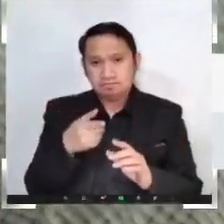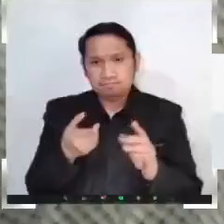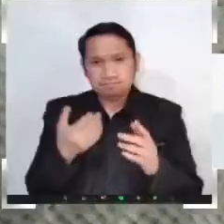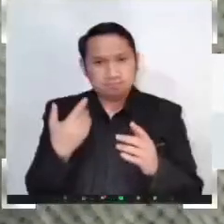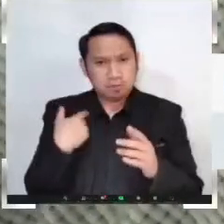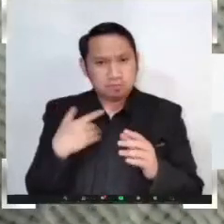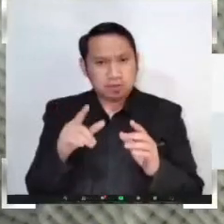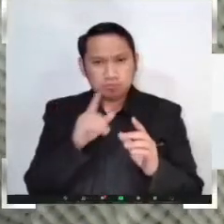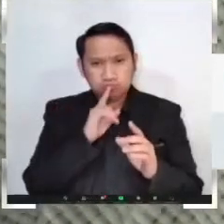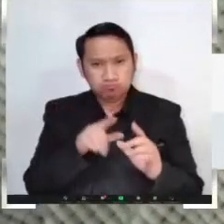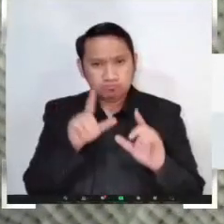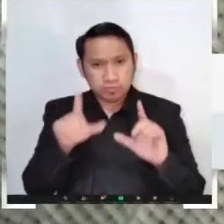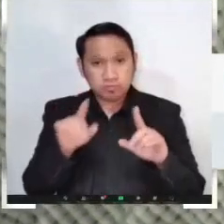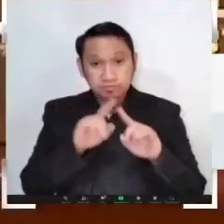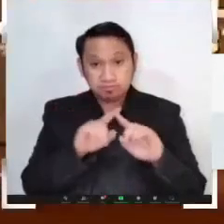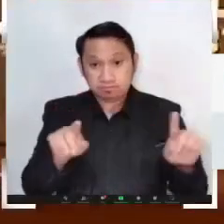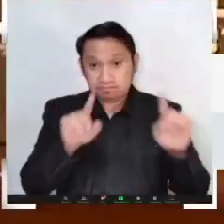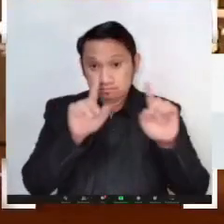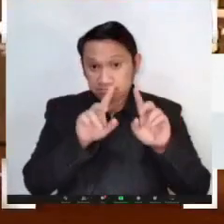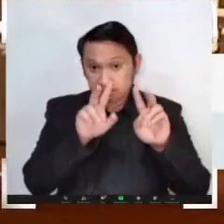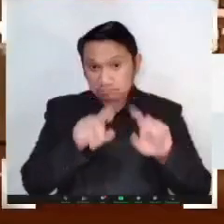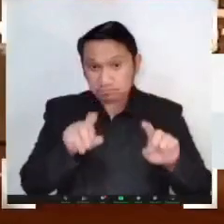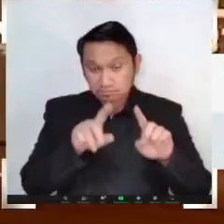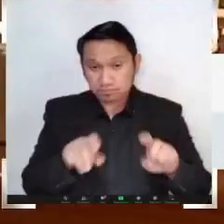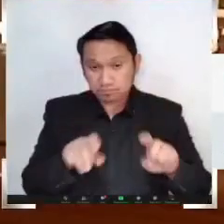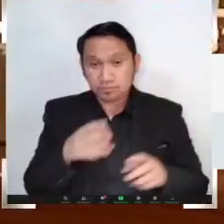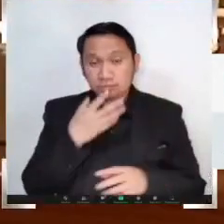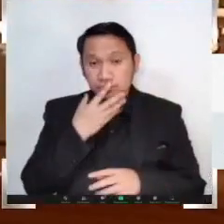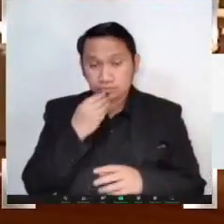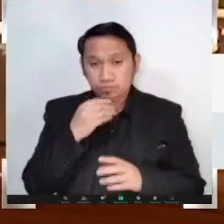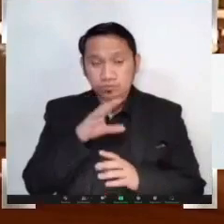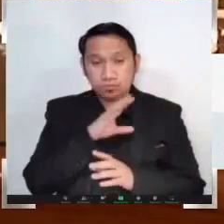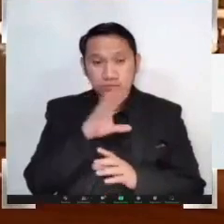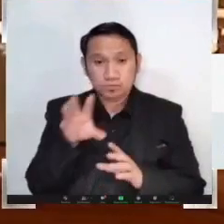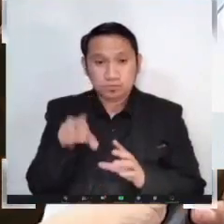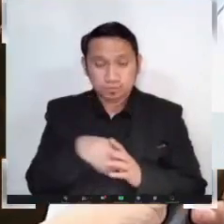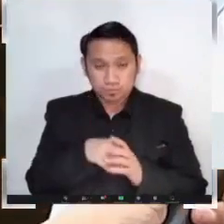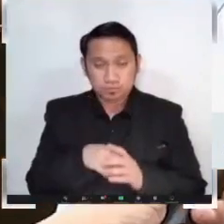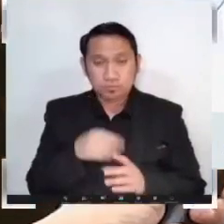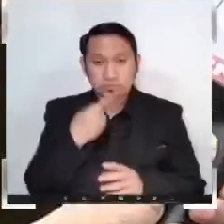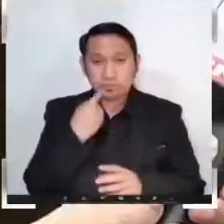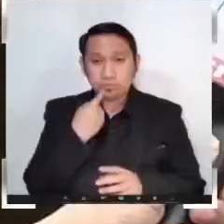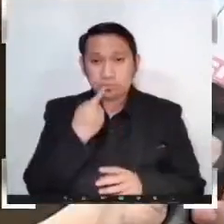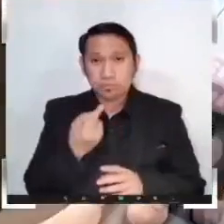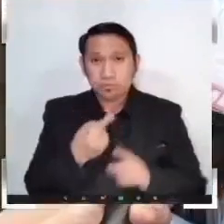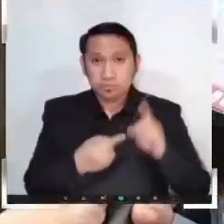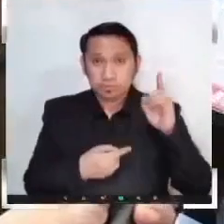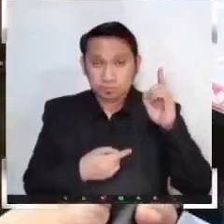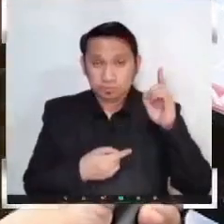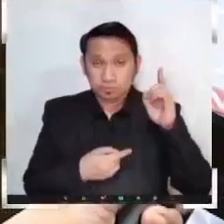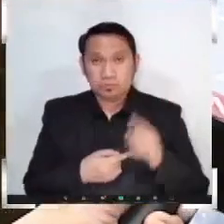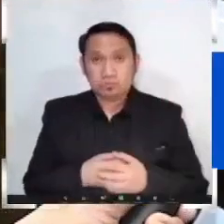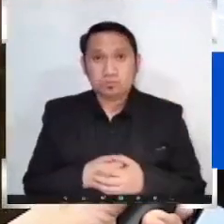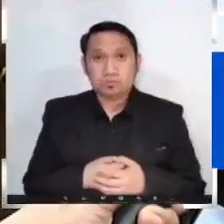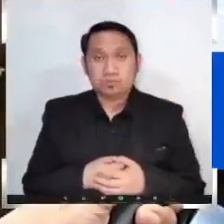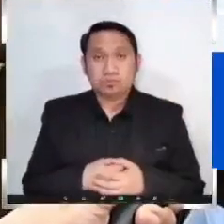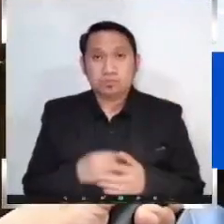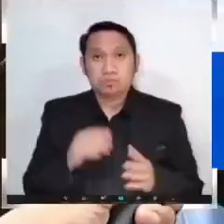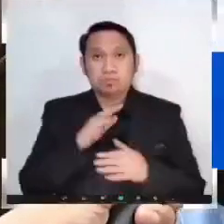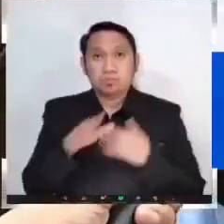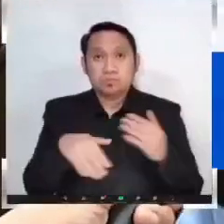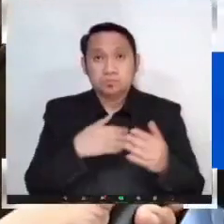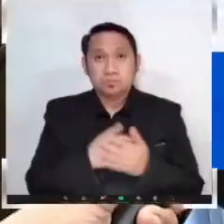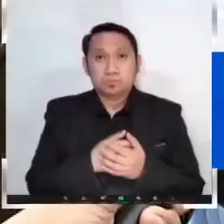rin. At isa sa kanila, si Suspended Bureau of Corrections Director General Gerald Bantag. Well, it's a person of interest. All possible suspects